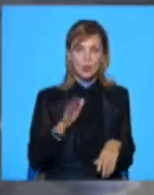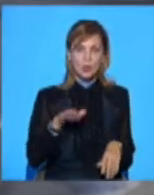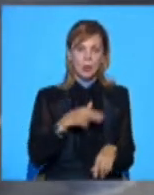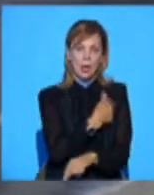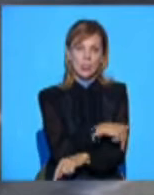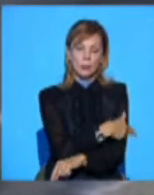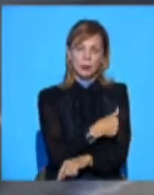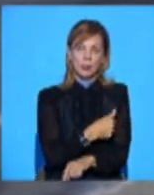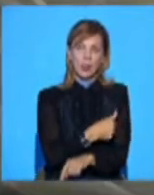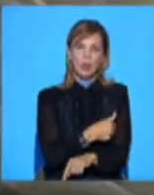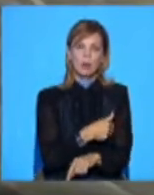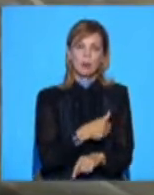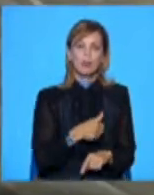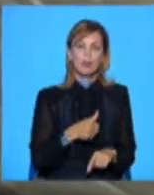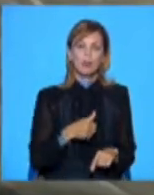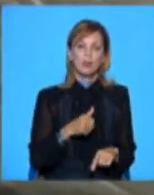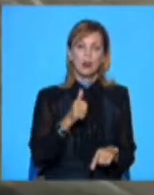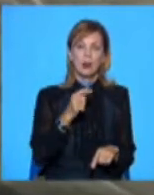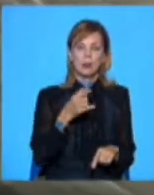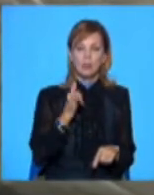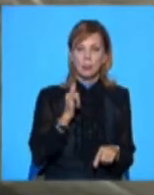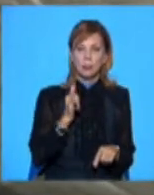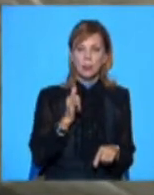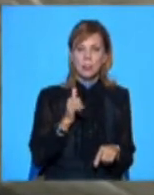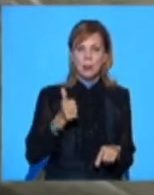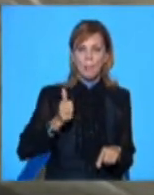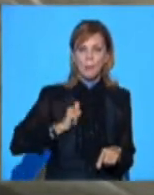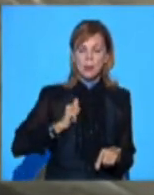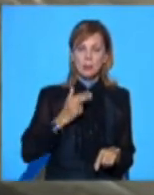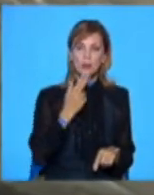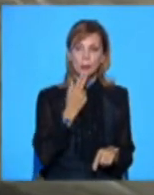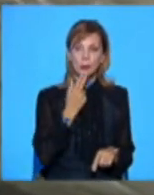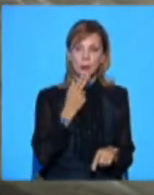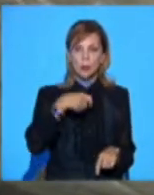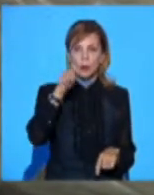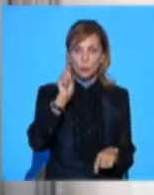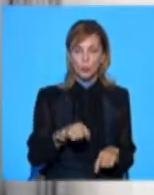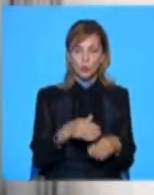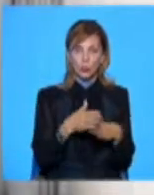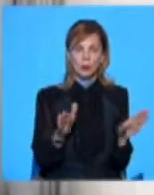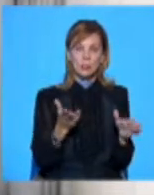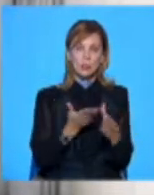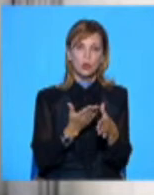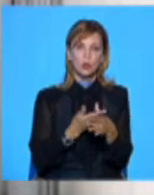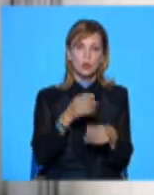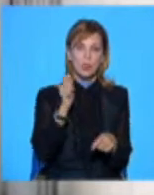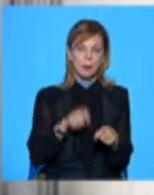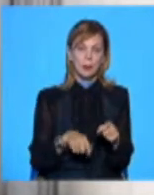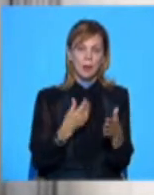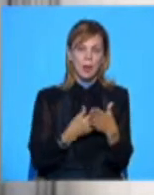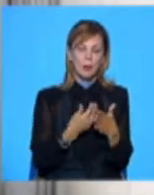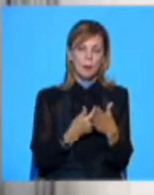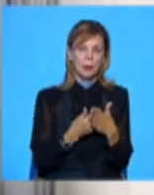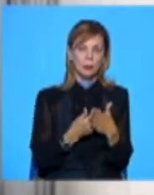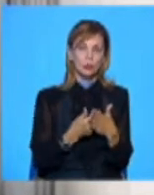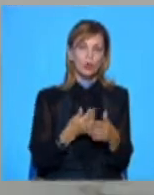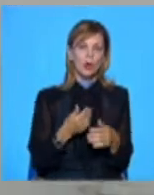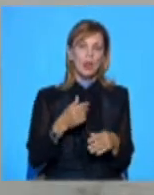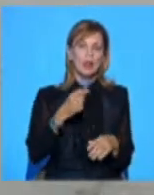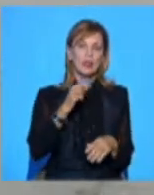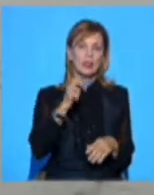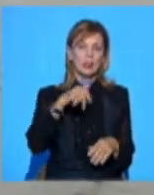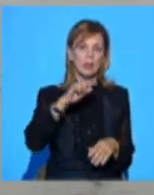terapie intensivă și este păzit de polițiști. În urma acestui incident, procurorii gorjeni au deschis un dosar penal pentru tentativă de omor.